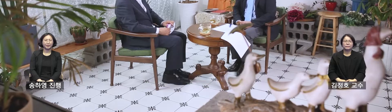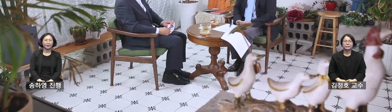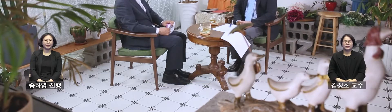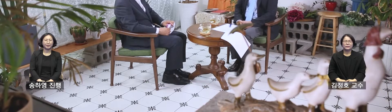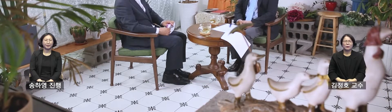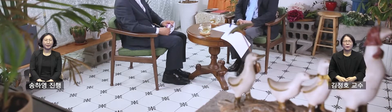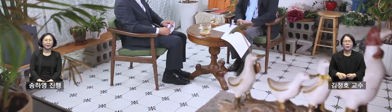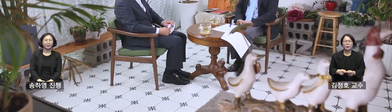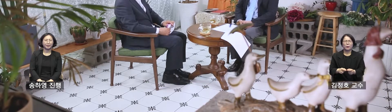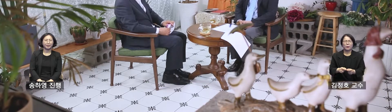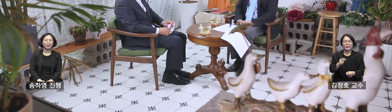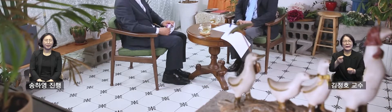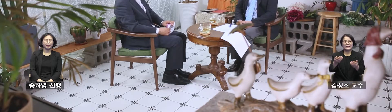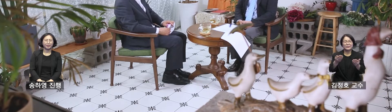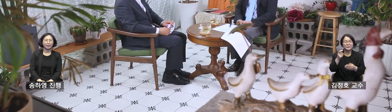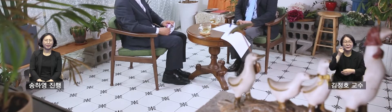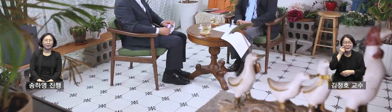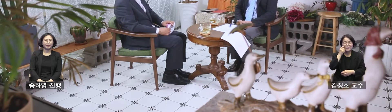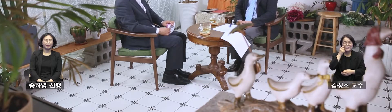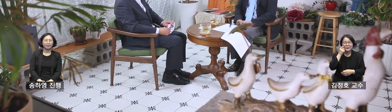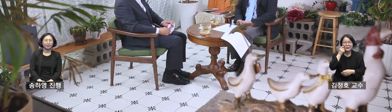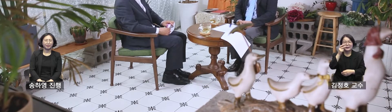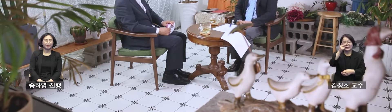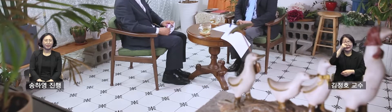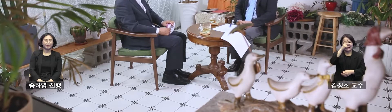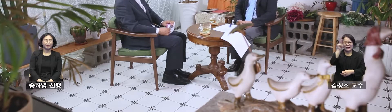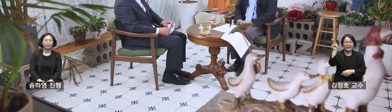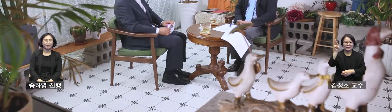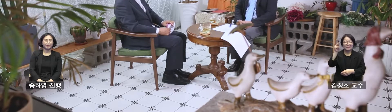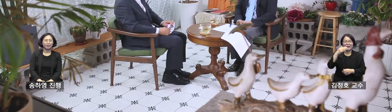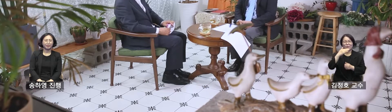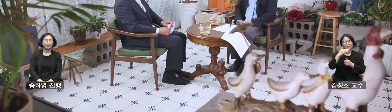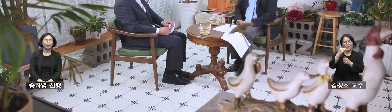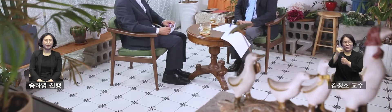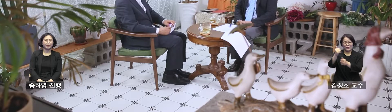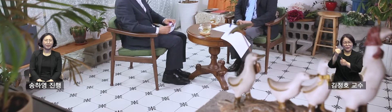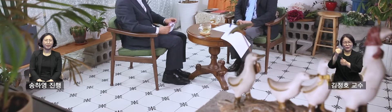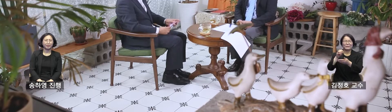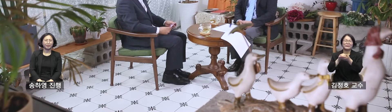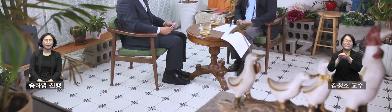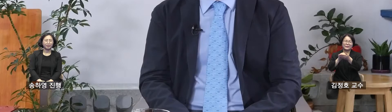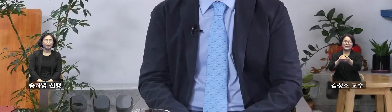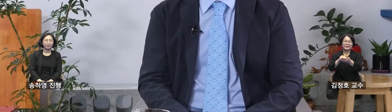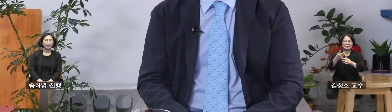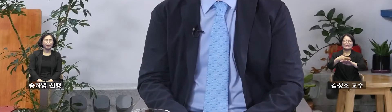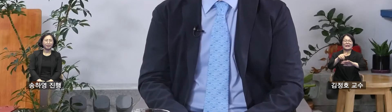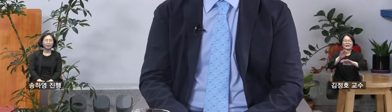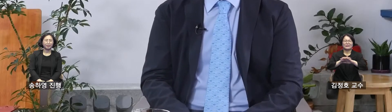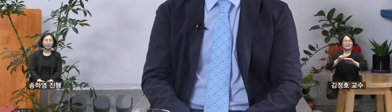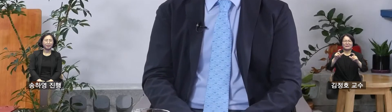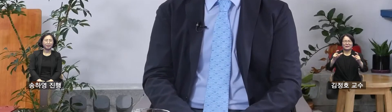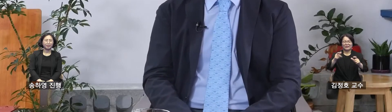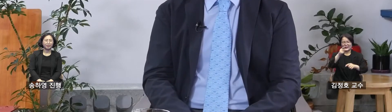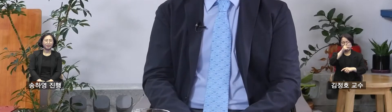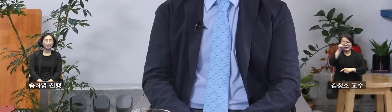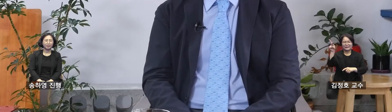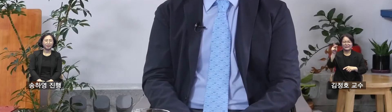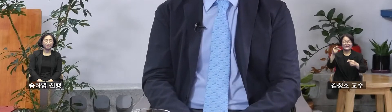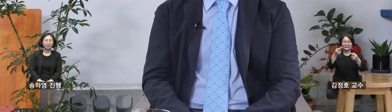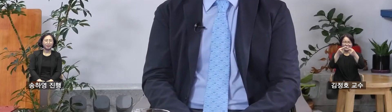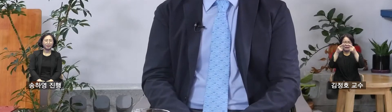못하고 네. 이제 카이스트에서 이제 또 저를 초빙해서 제가 지원해서 대전 카이스트로 오게